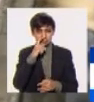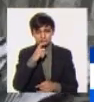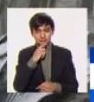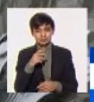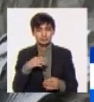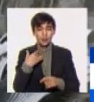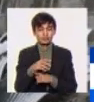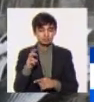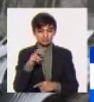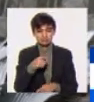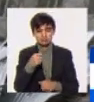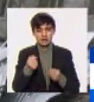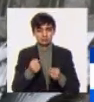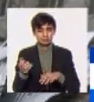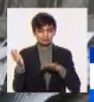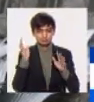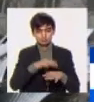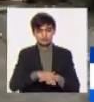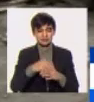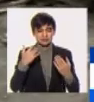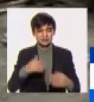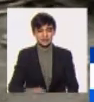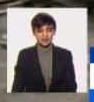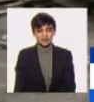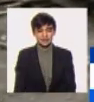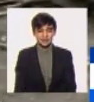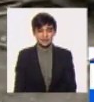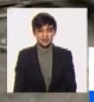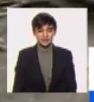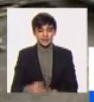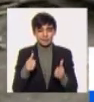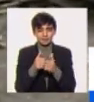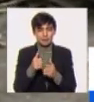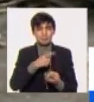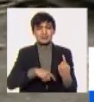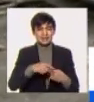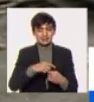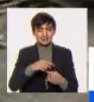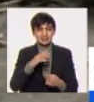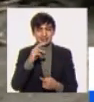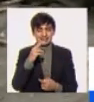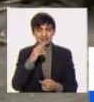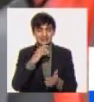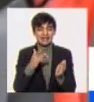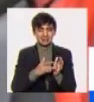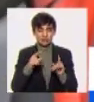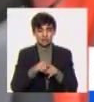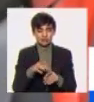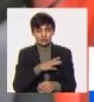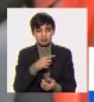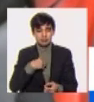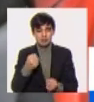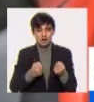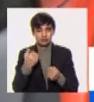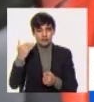Сыртқа шықса, темір тұлпардың сау тамтығы қалмаған. Асқасымыздағы бизнес-центрдің крышасының кровля менің машинамның